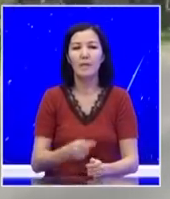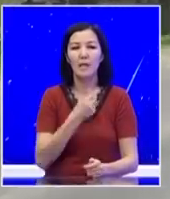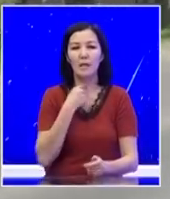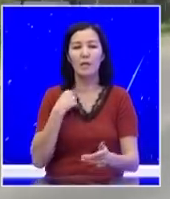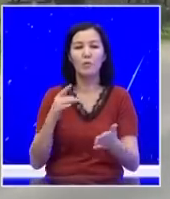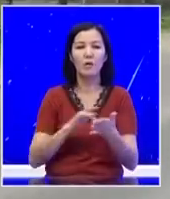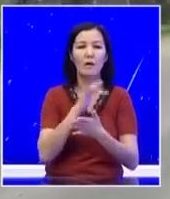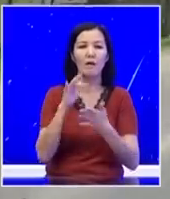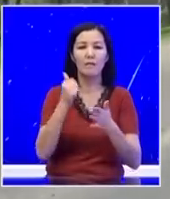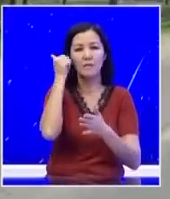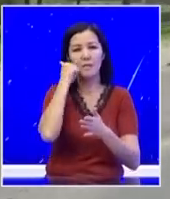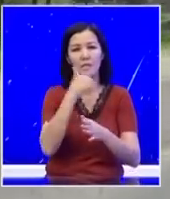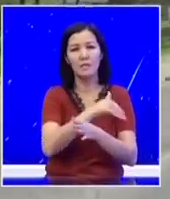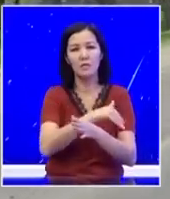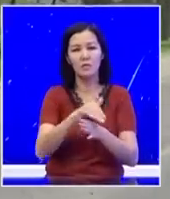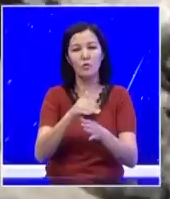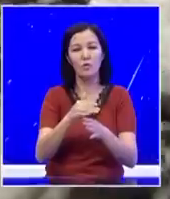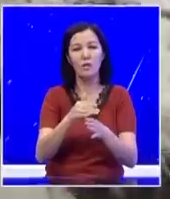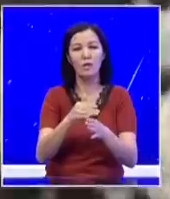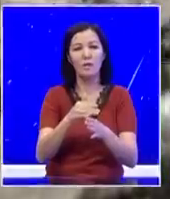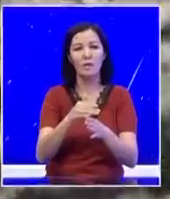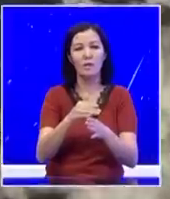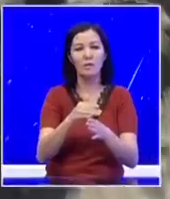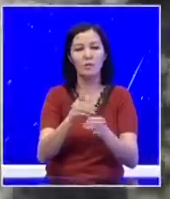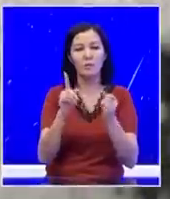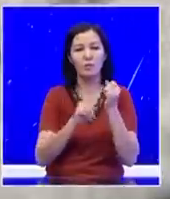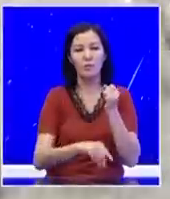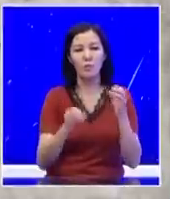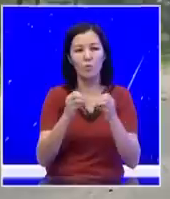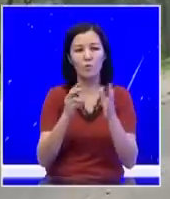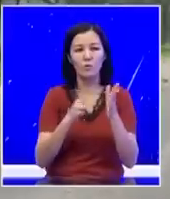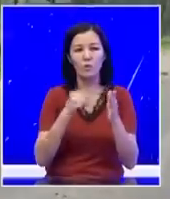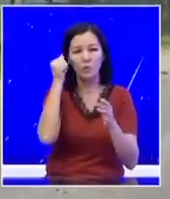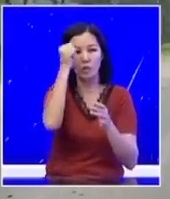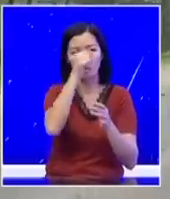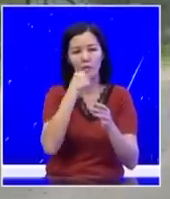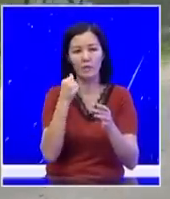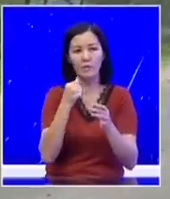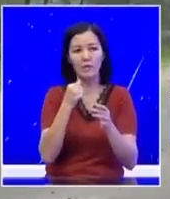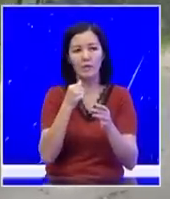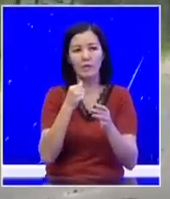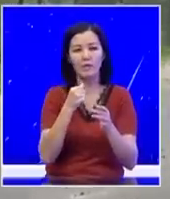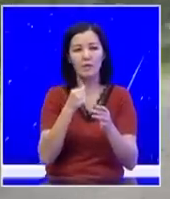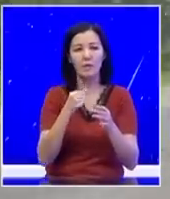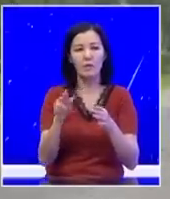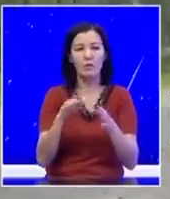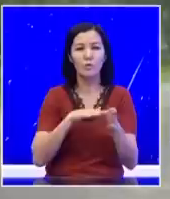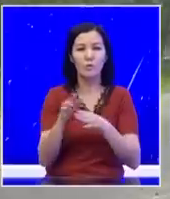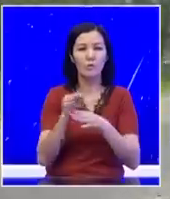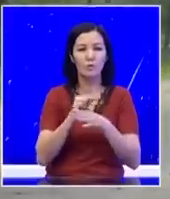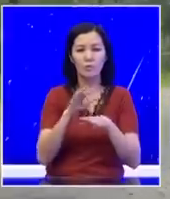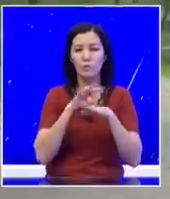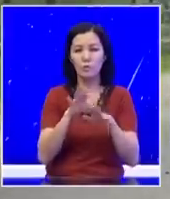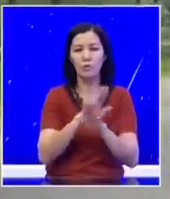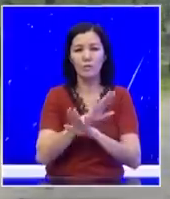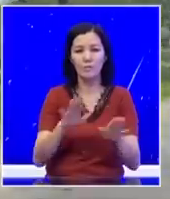Талдықорғанда тозығы жеткен жолдың бірі мына біз тұрған медеу. Соңғы 17 жылда бұл жерге күрделі жөндеу жұмыстары жүргізілмепті.